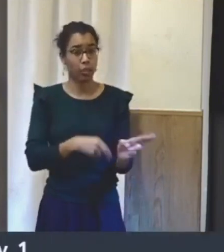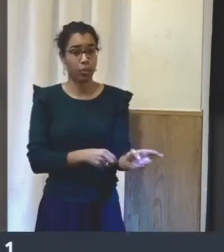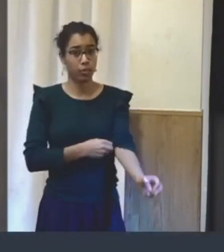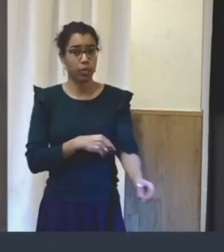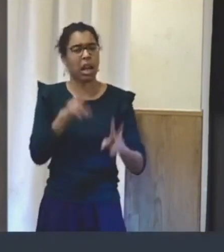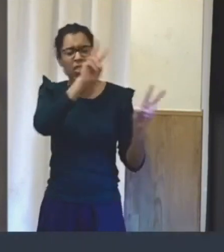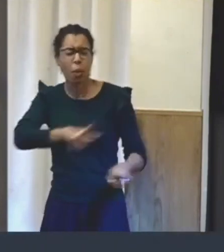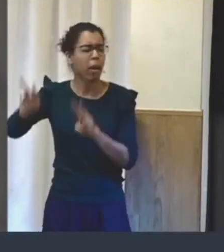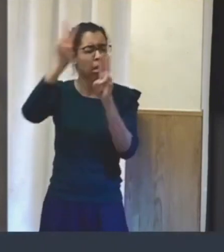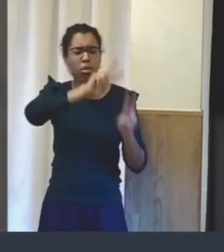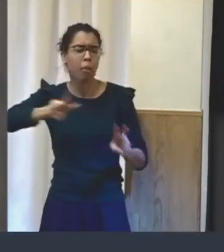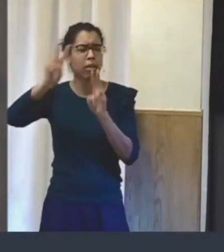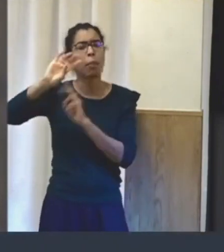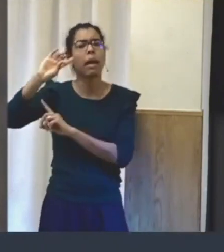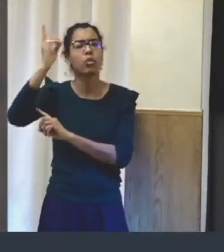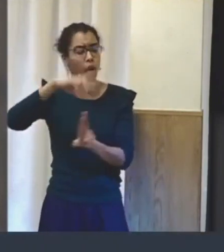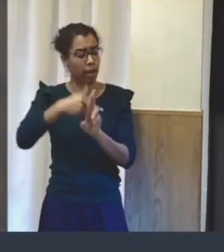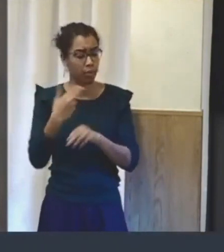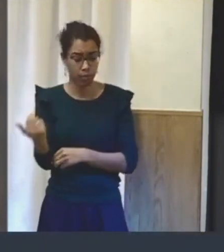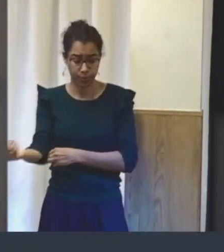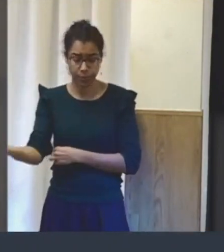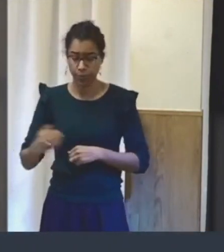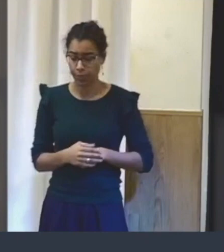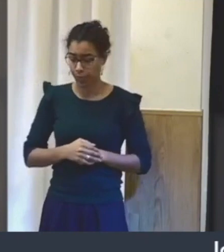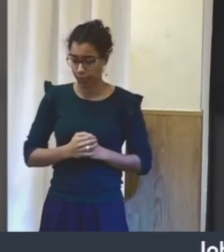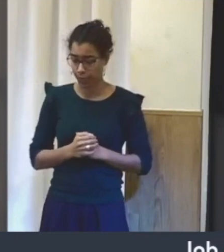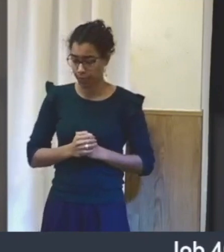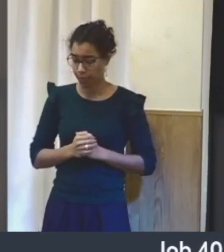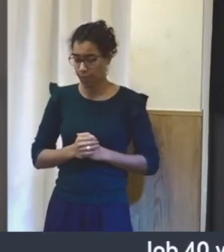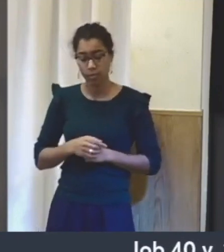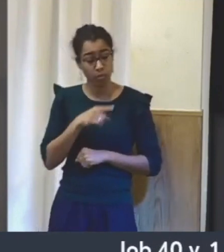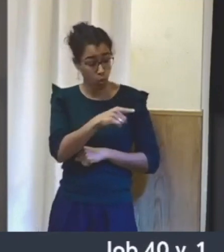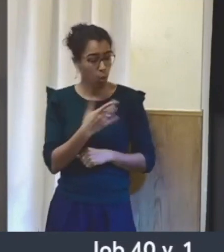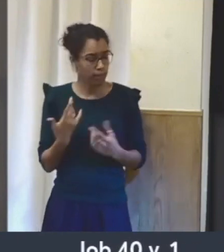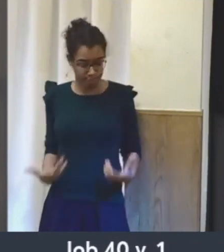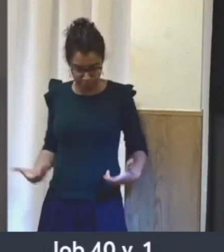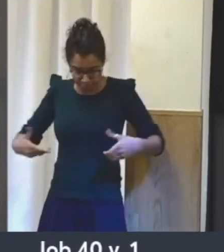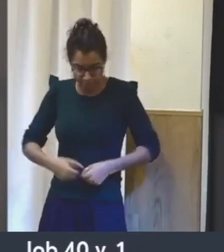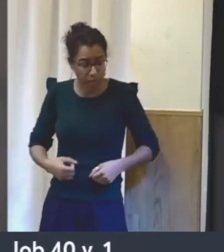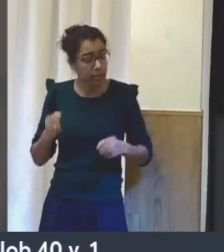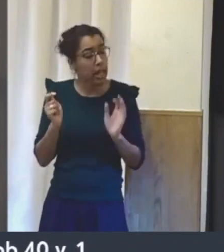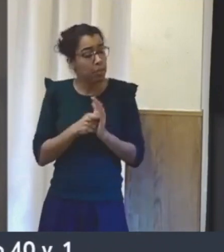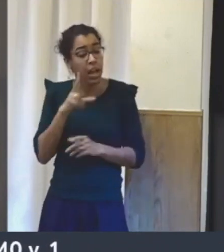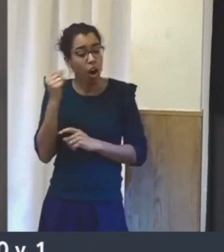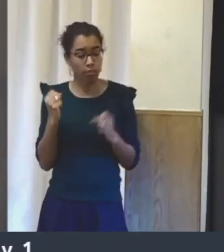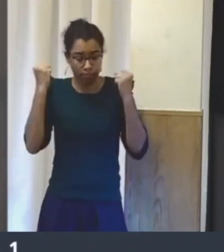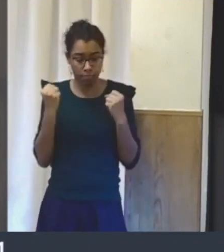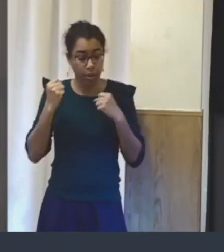de la tempête et dit, « S'interrain comme un vaillant homme, je